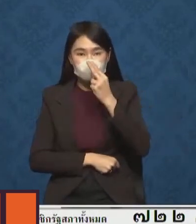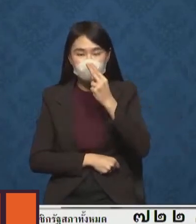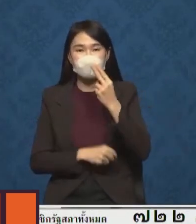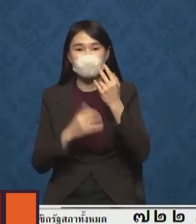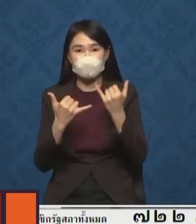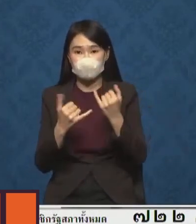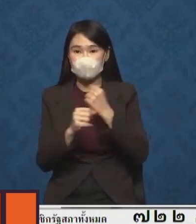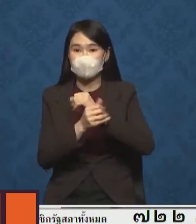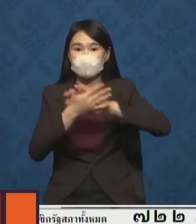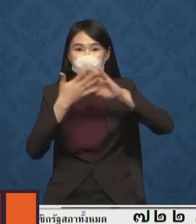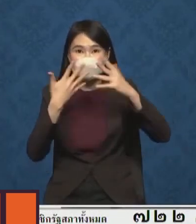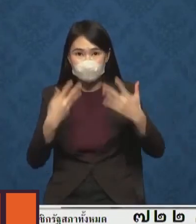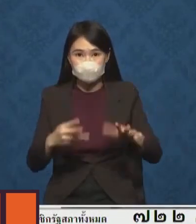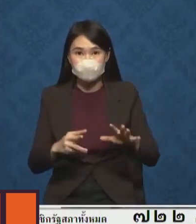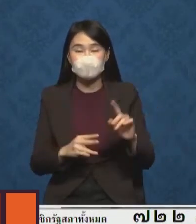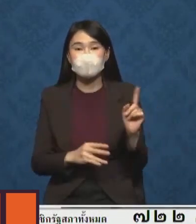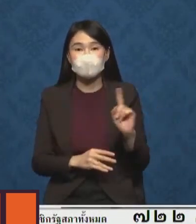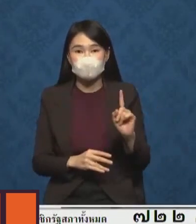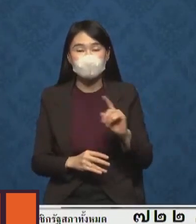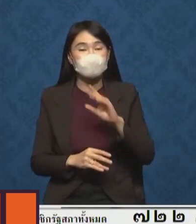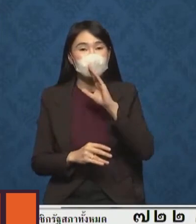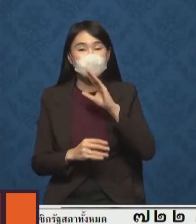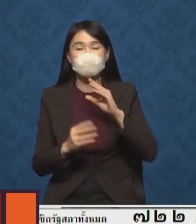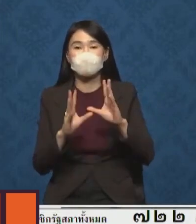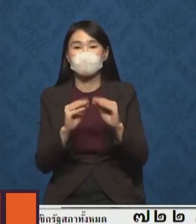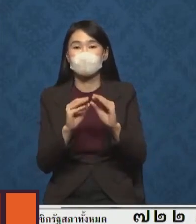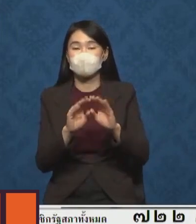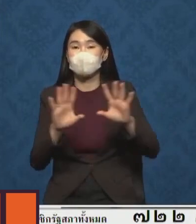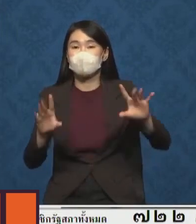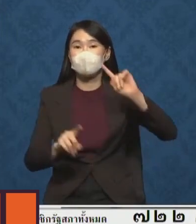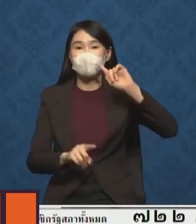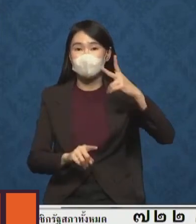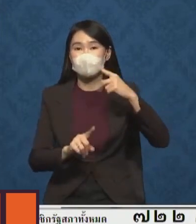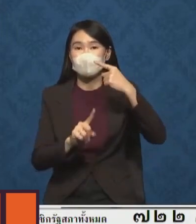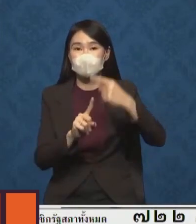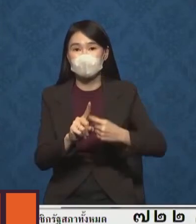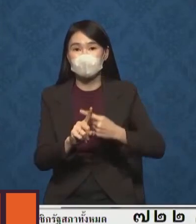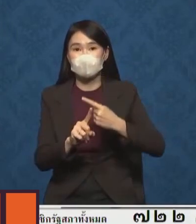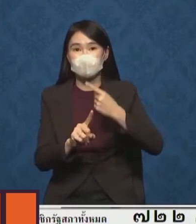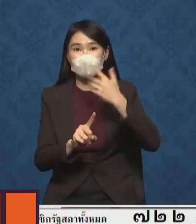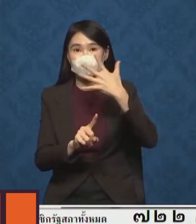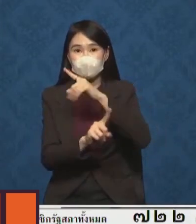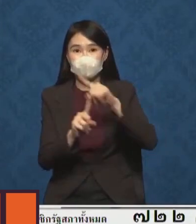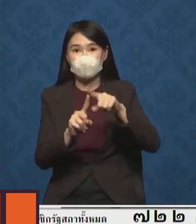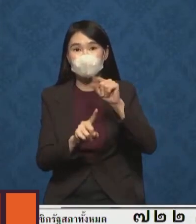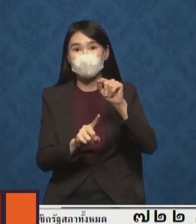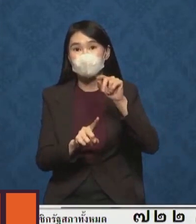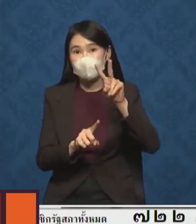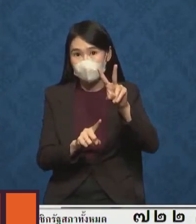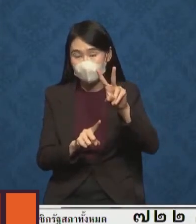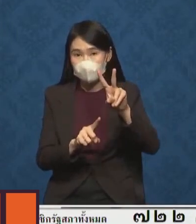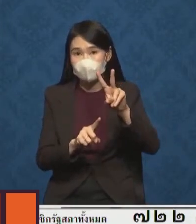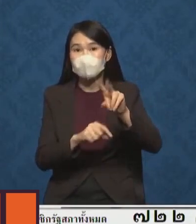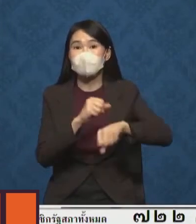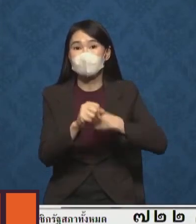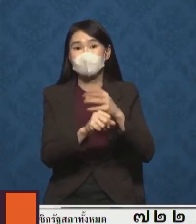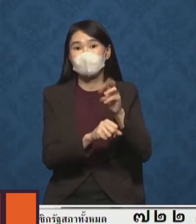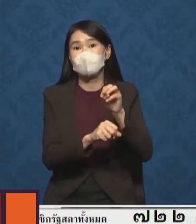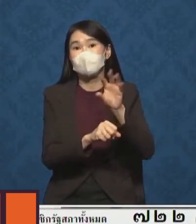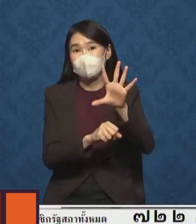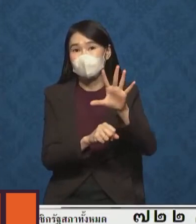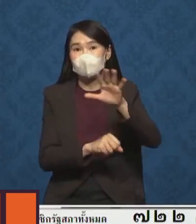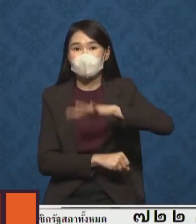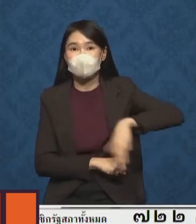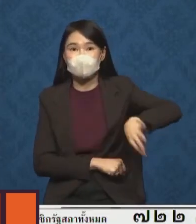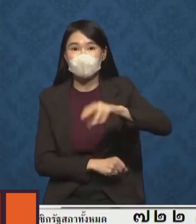ี้ก็เชื่อได้ว่าเมอเปิดสมยประชุมหลง 22 พุภาคม 265พวกเราก็คงมาทำหน